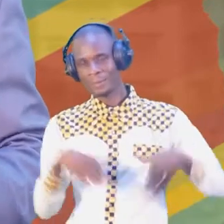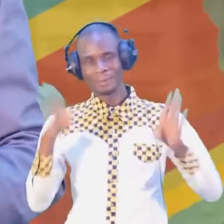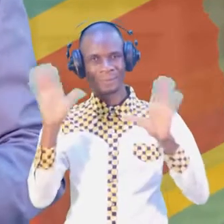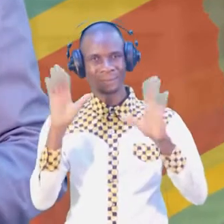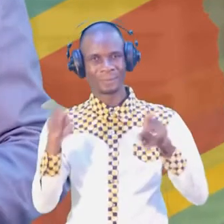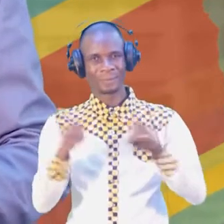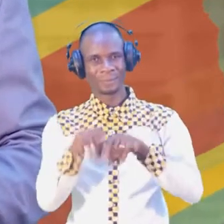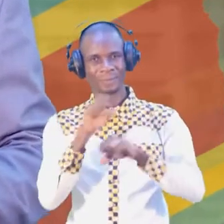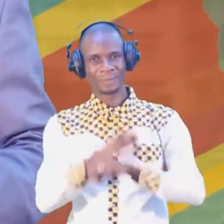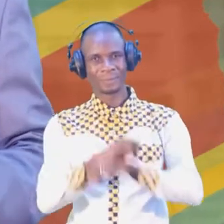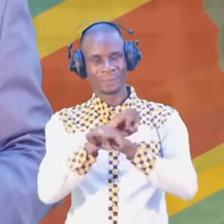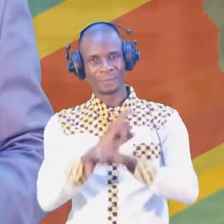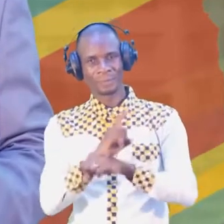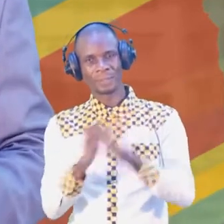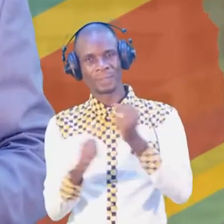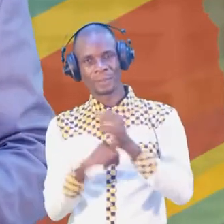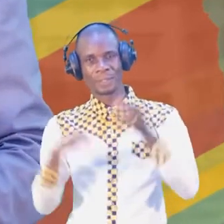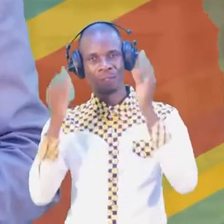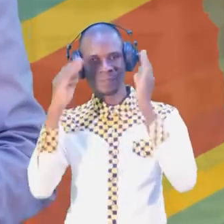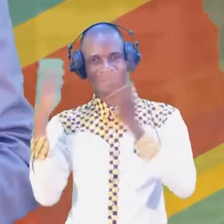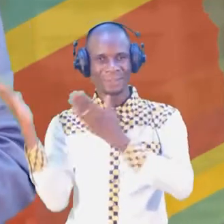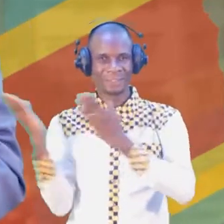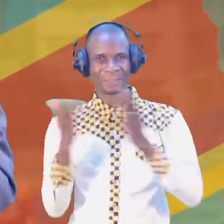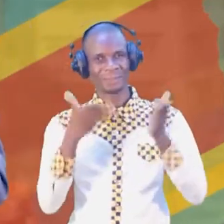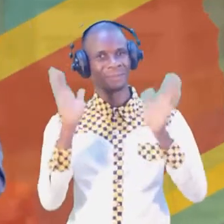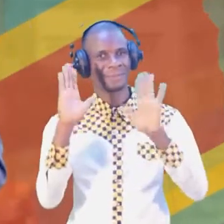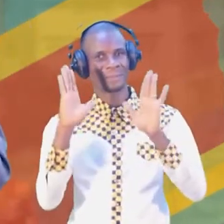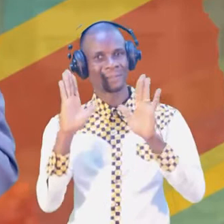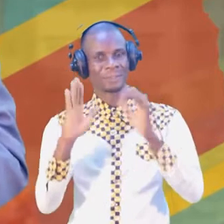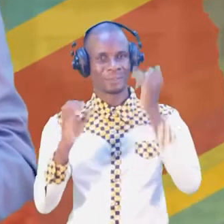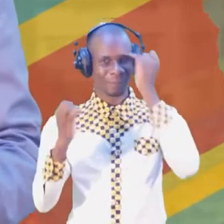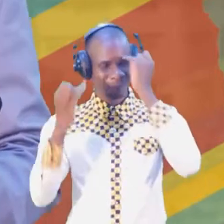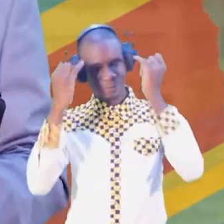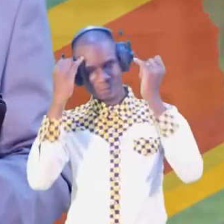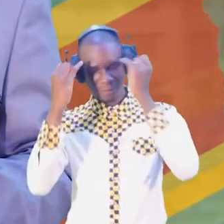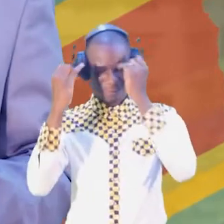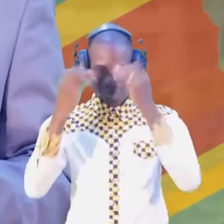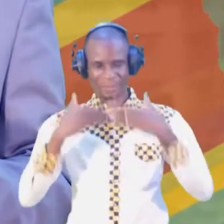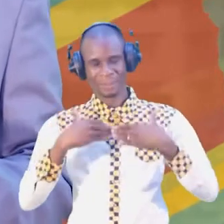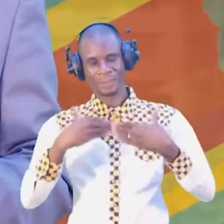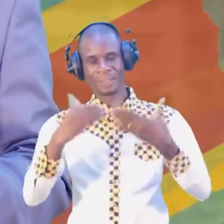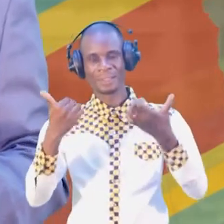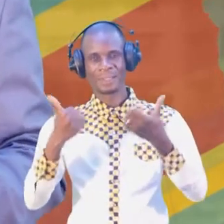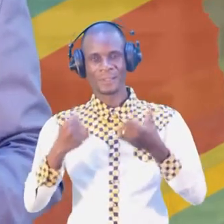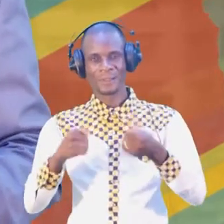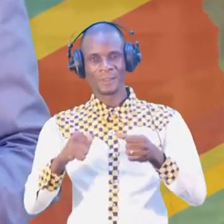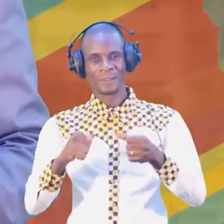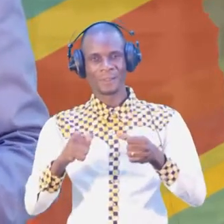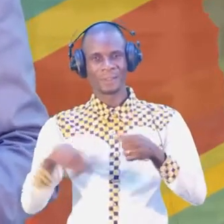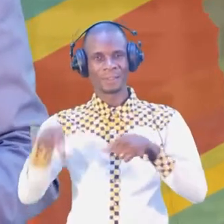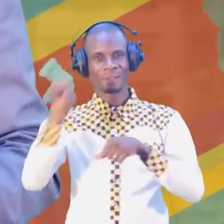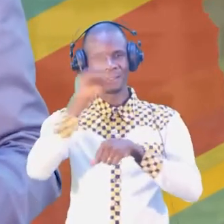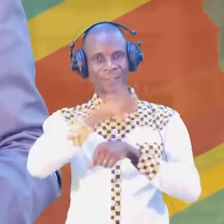Koleka. Na baibanso babandaki na biso uta na ibandeli to pesi bango matondi